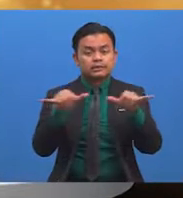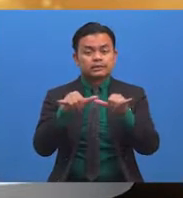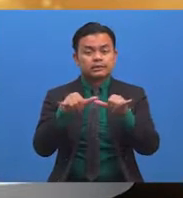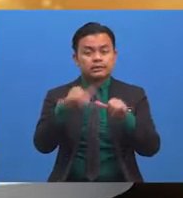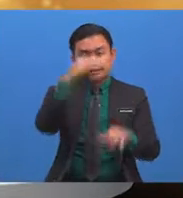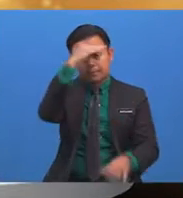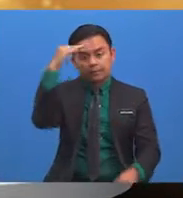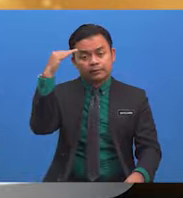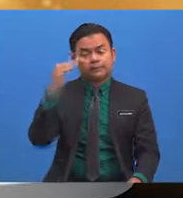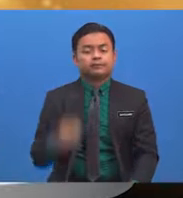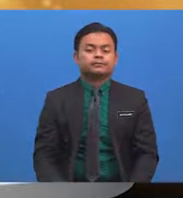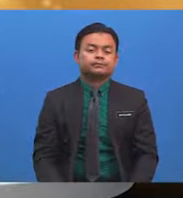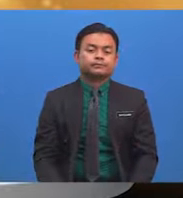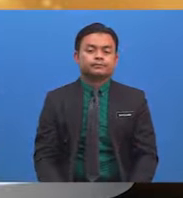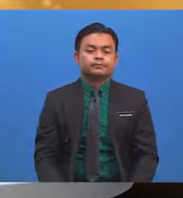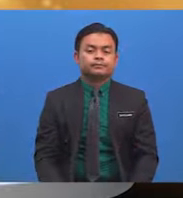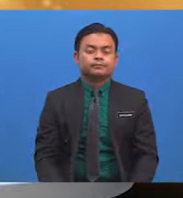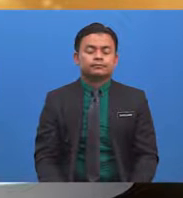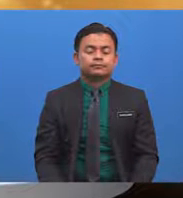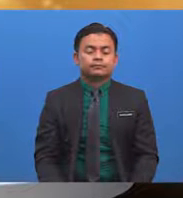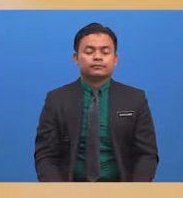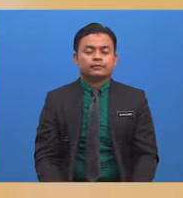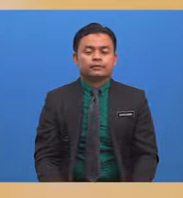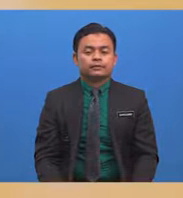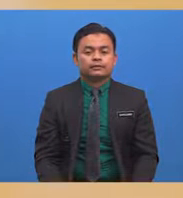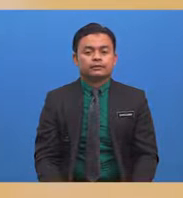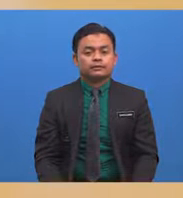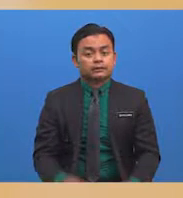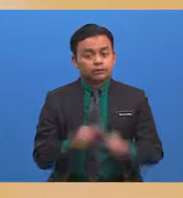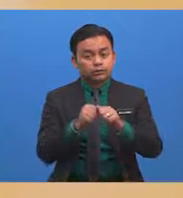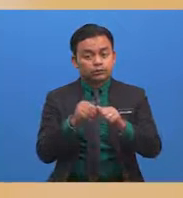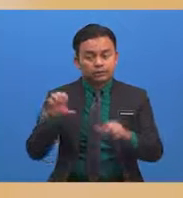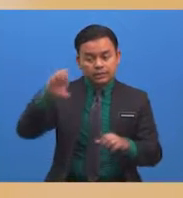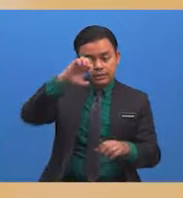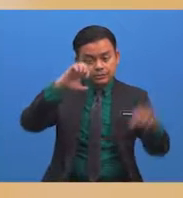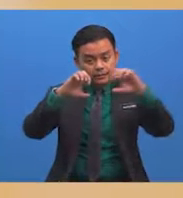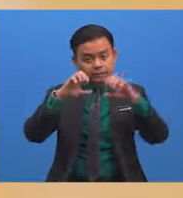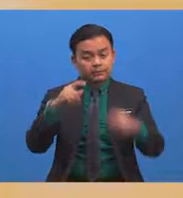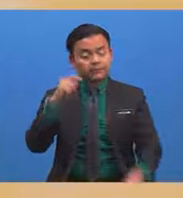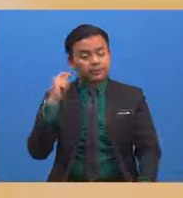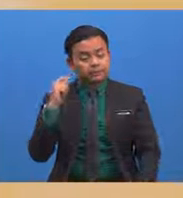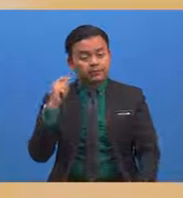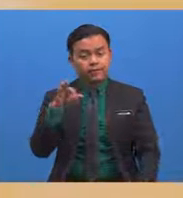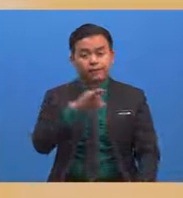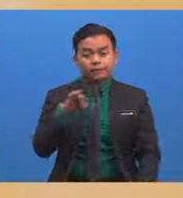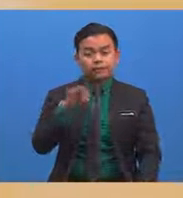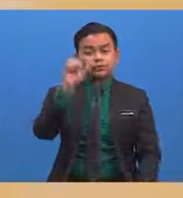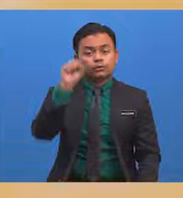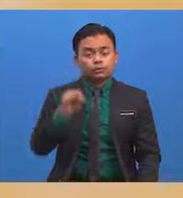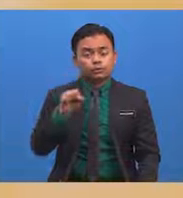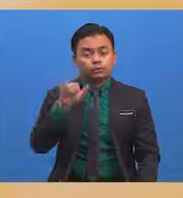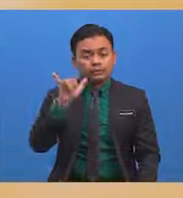Ha, melalui eksperimen tadi, faktor yang boleh mempengaruhi